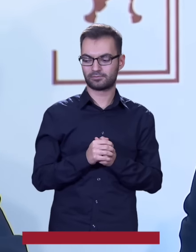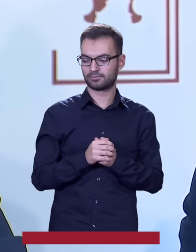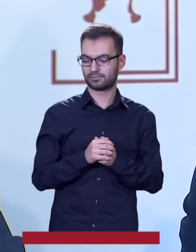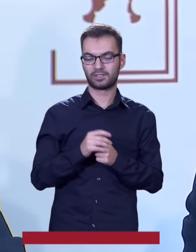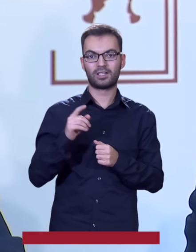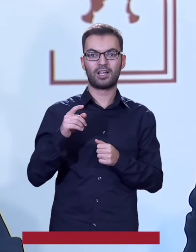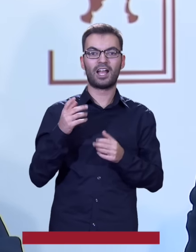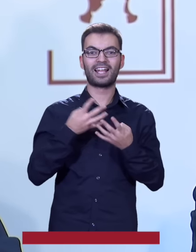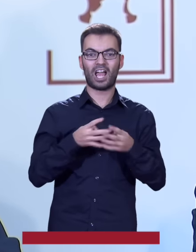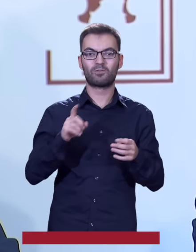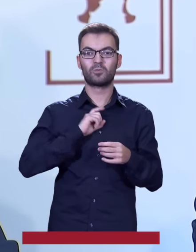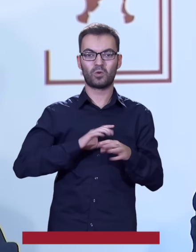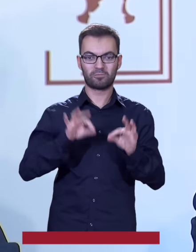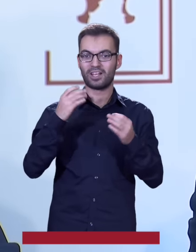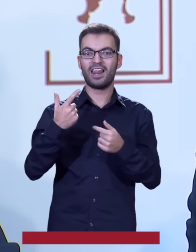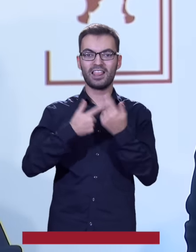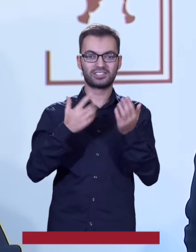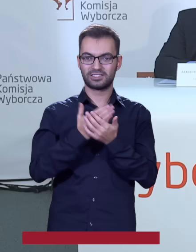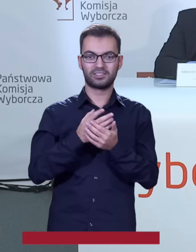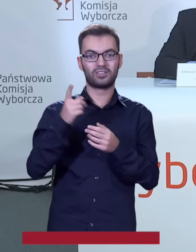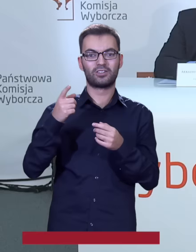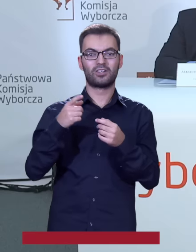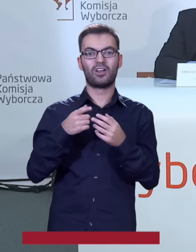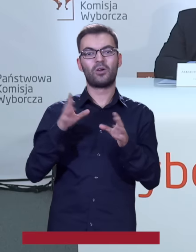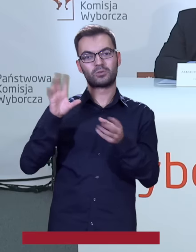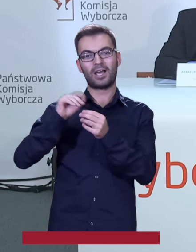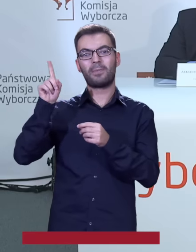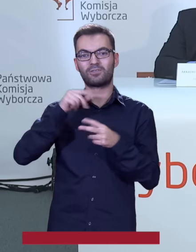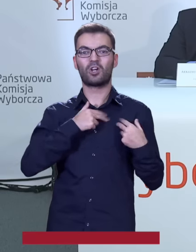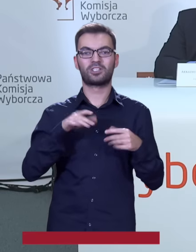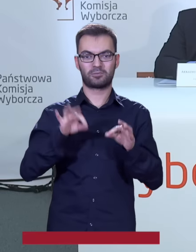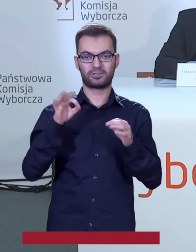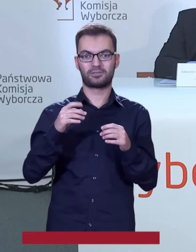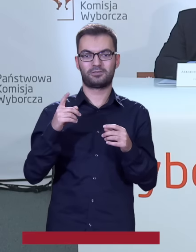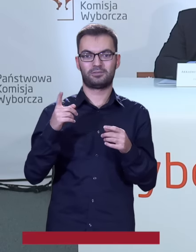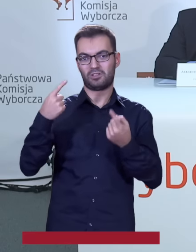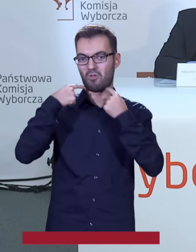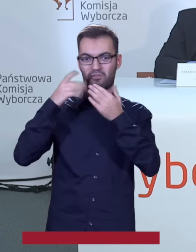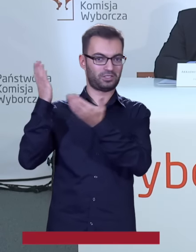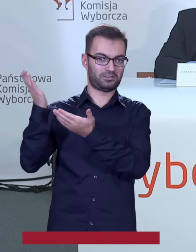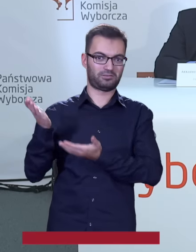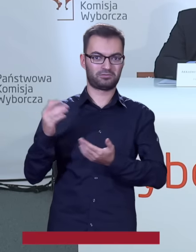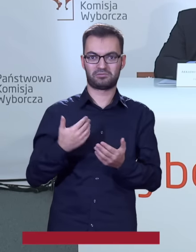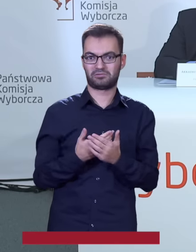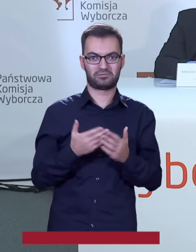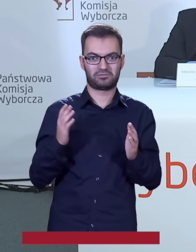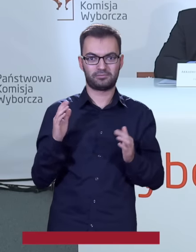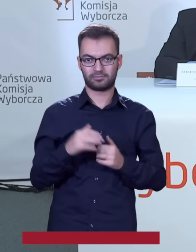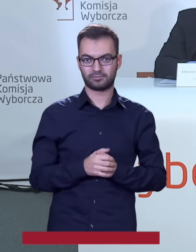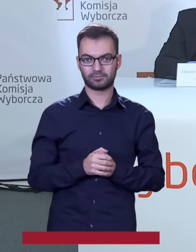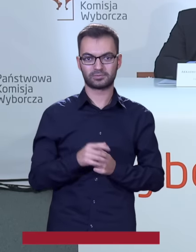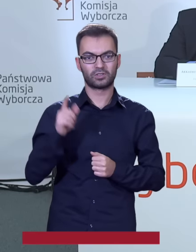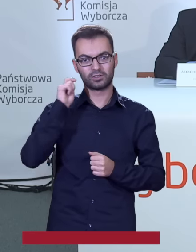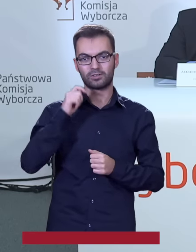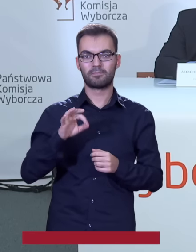Biuro Wyborcze zlicza, tylko Państwowa Komisja Wyborcza i bierze za to odpowiedzialność. Także... Kontroli wyborów zgłasza